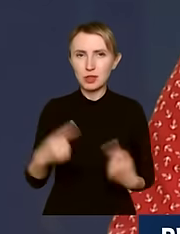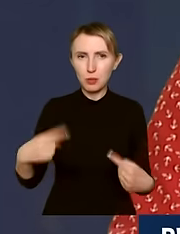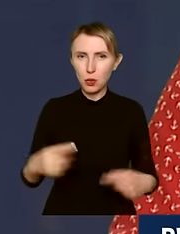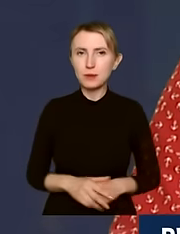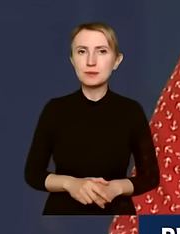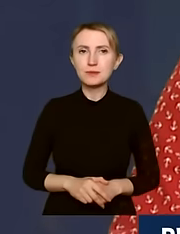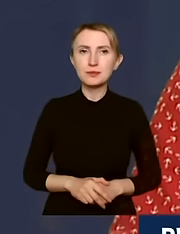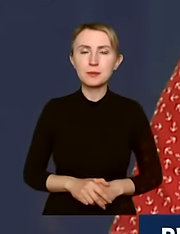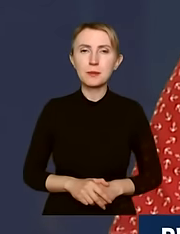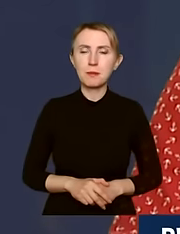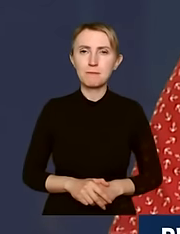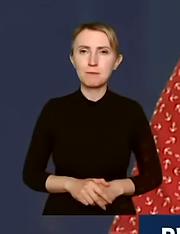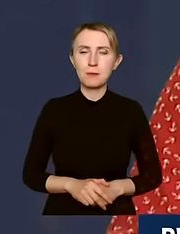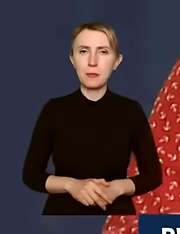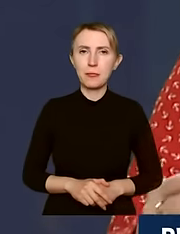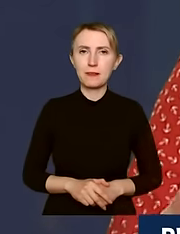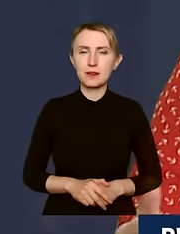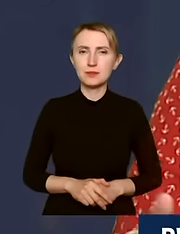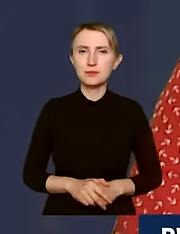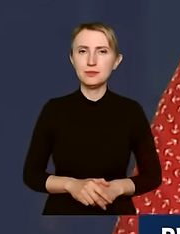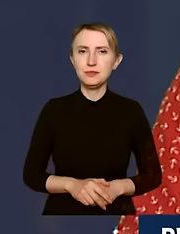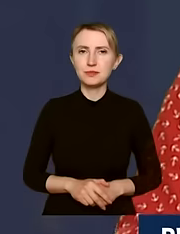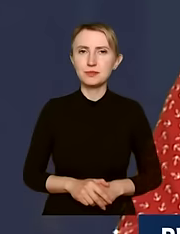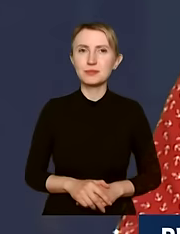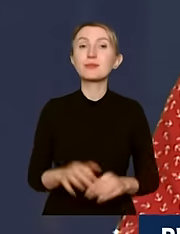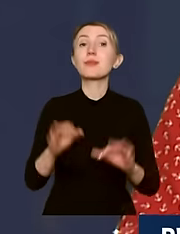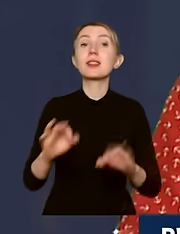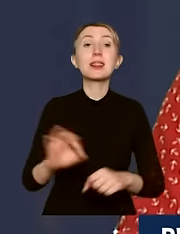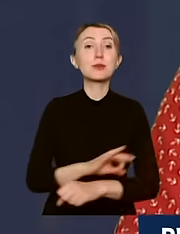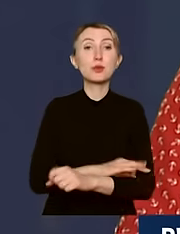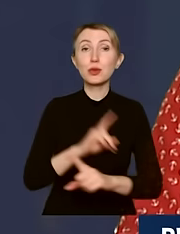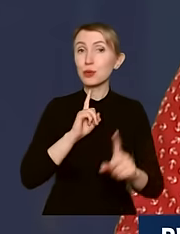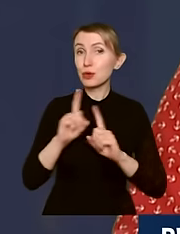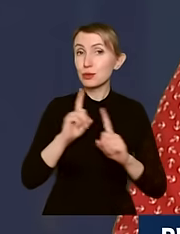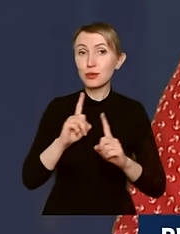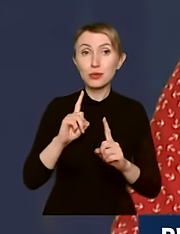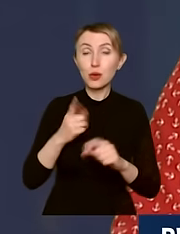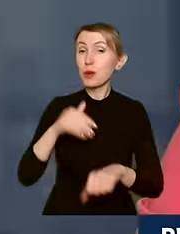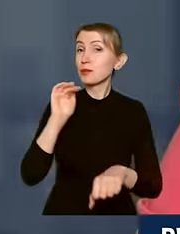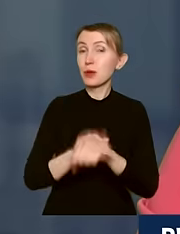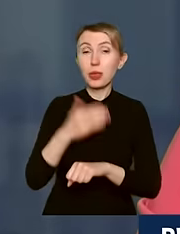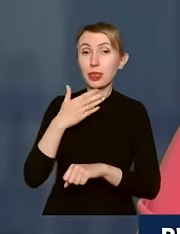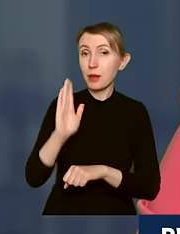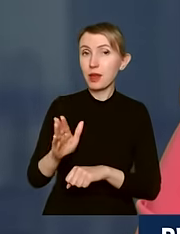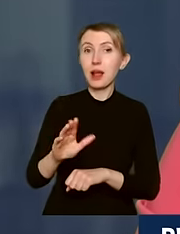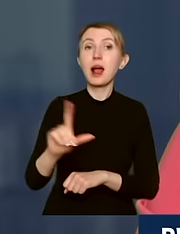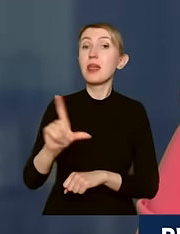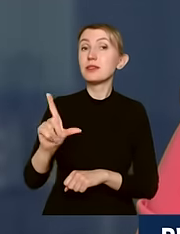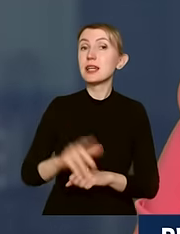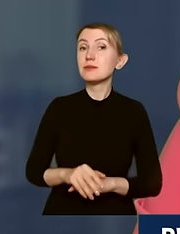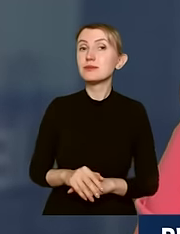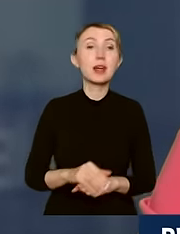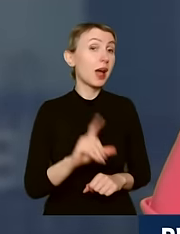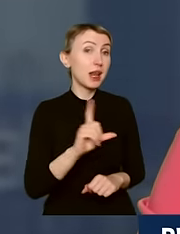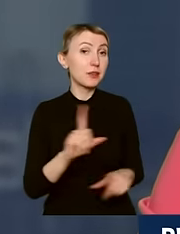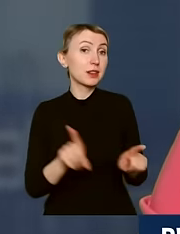szczegółowo w takim kształcie, w jakim teraz o tym projekcie rozmawiamy. Tego nie poprzemy. A Lewica? Natomiast żeby Lewica tego nie też wiem, się